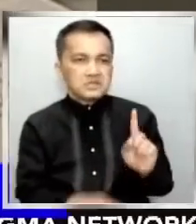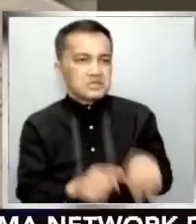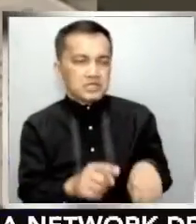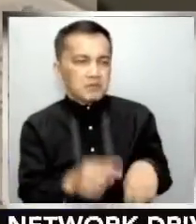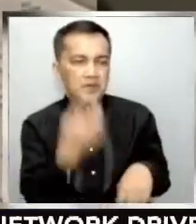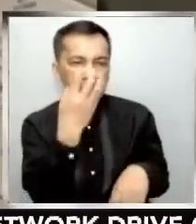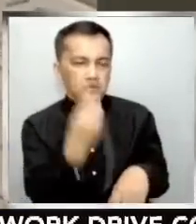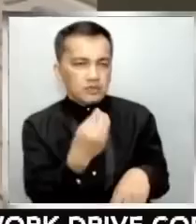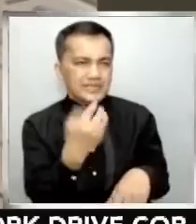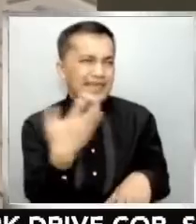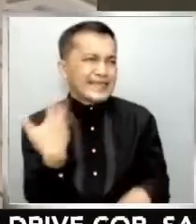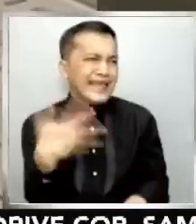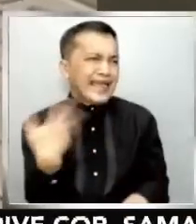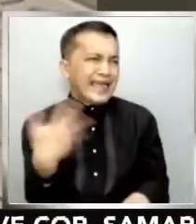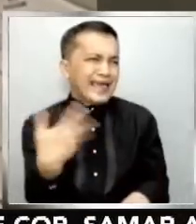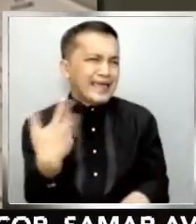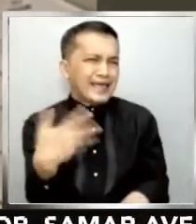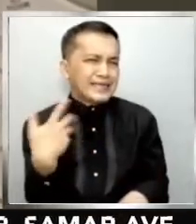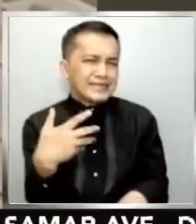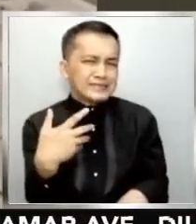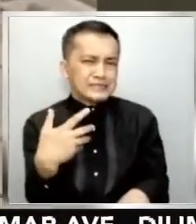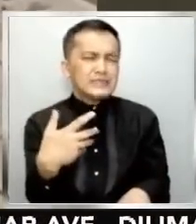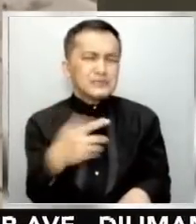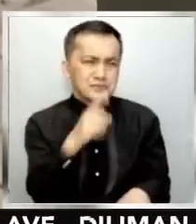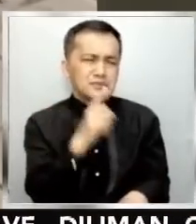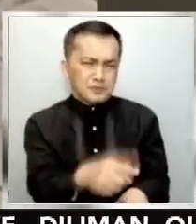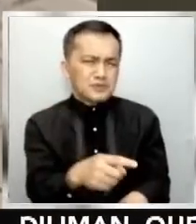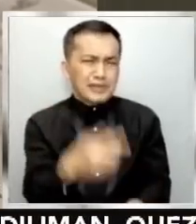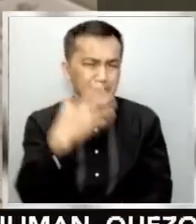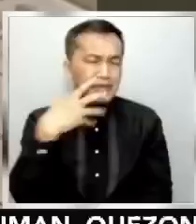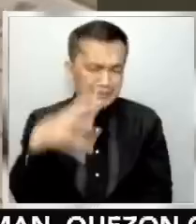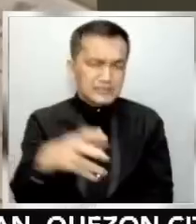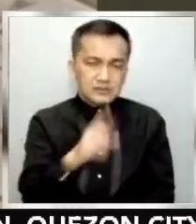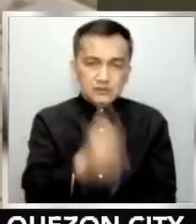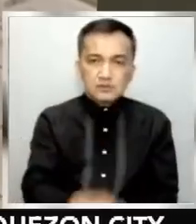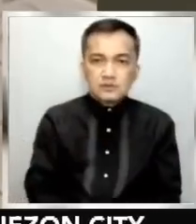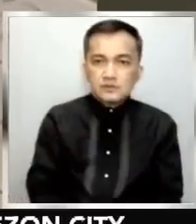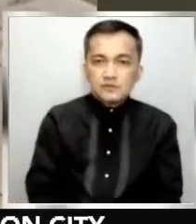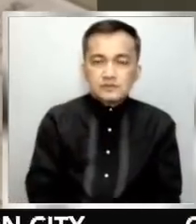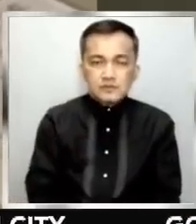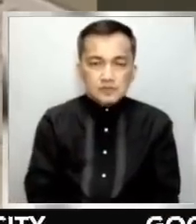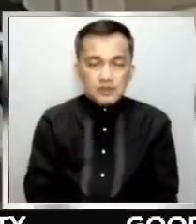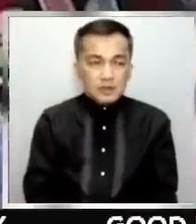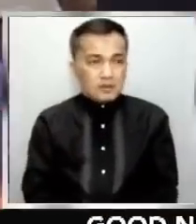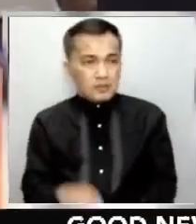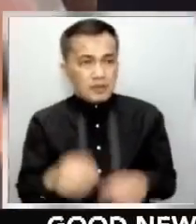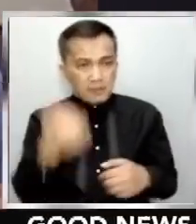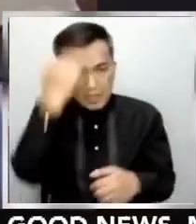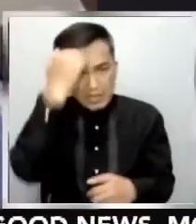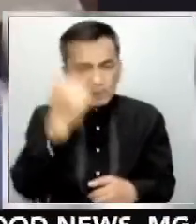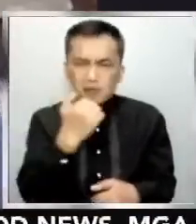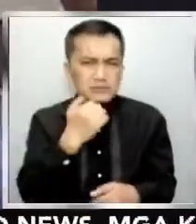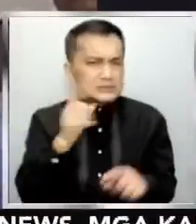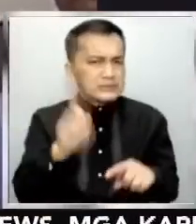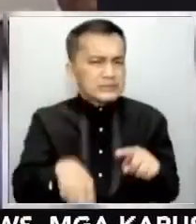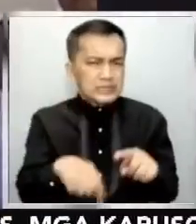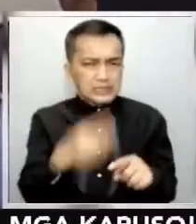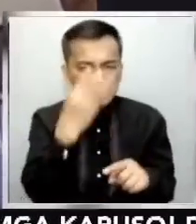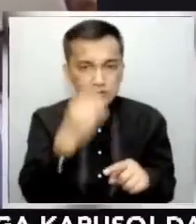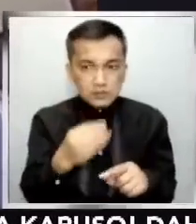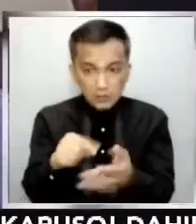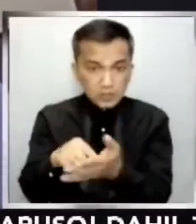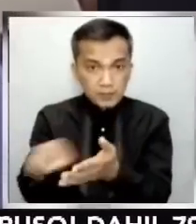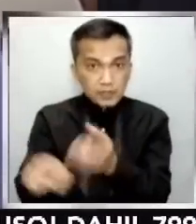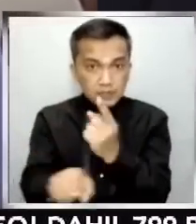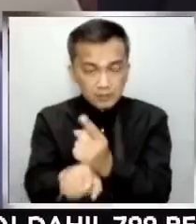init. Talaga naman po, sobrang init talaga. Pati mga apo, hindi makatulog. Nagbabayad ka ng tama, pero wala